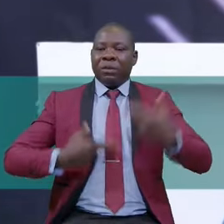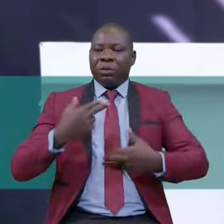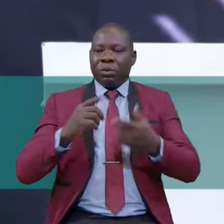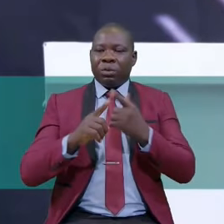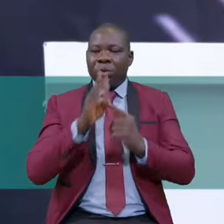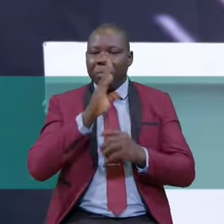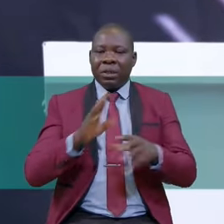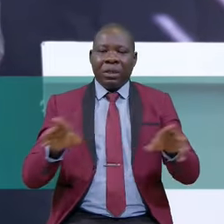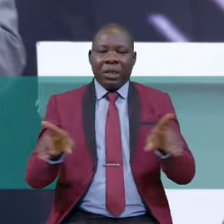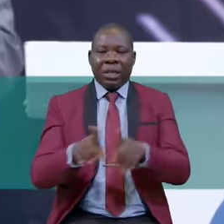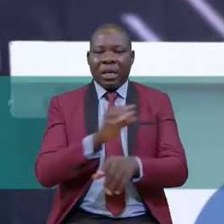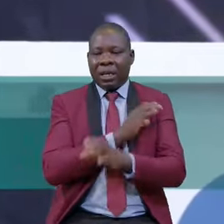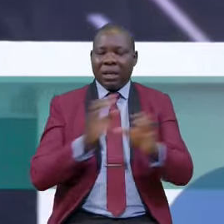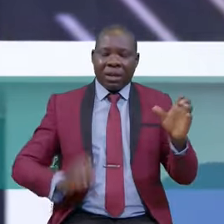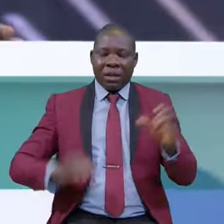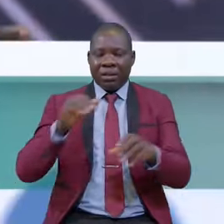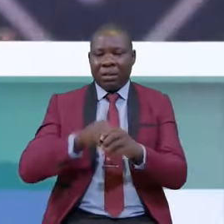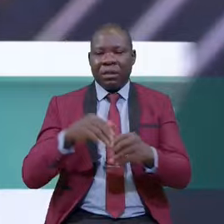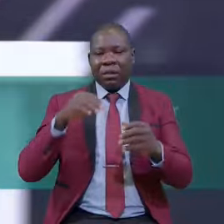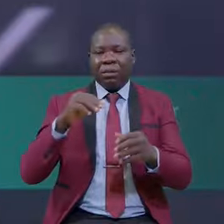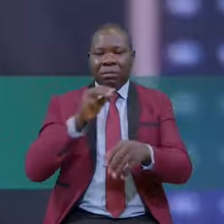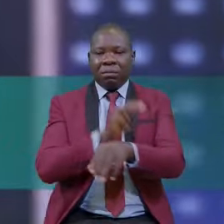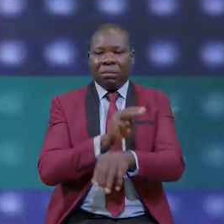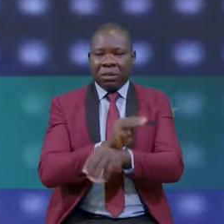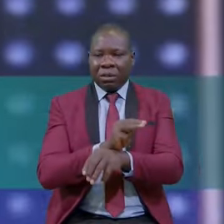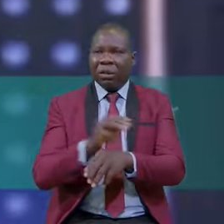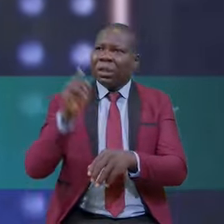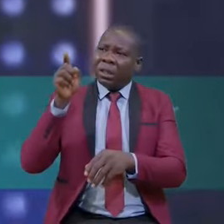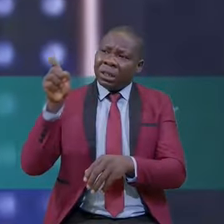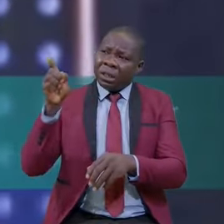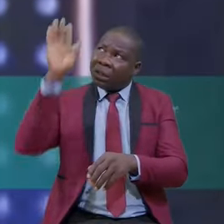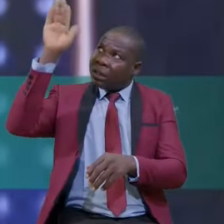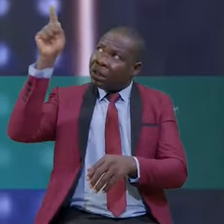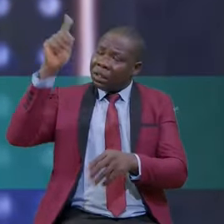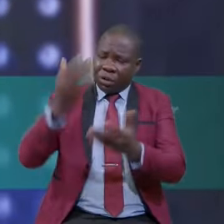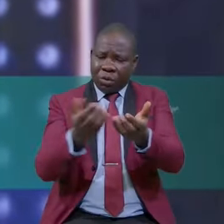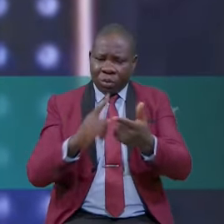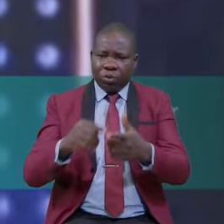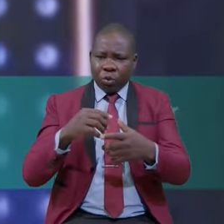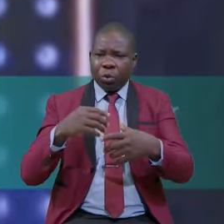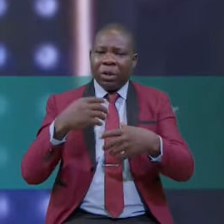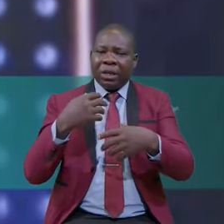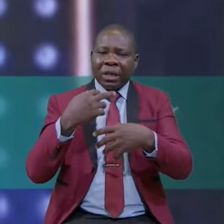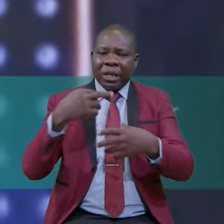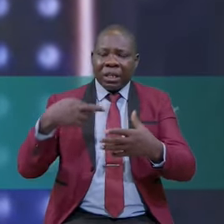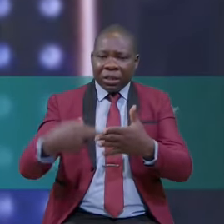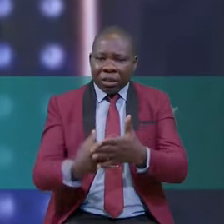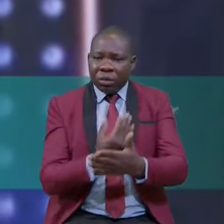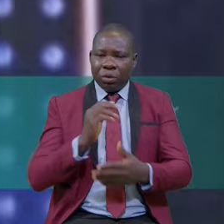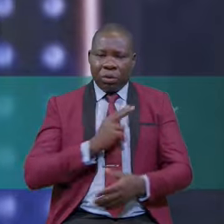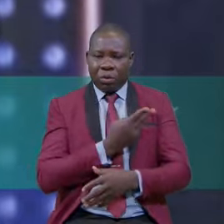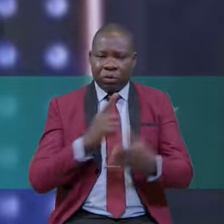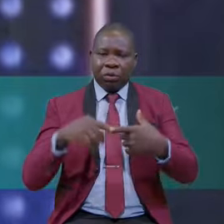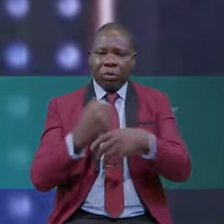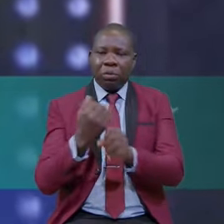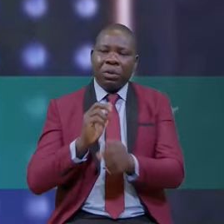il veut so que nous soyons comme lui dans le ministère, afin que nous soyons à l'image de Christ. Voyons cela en Ésaïe,